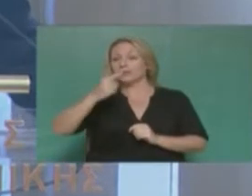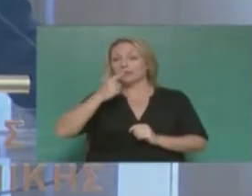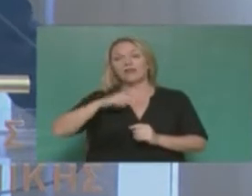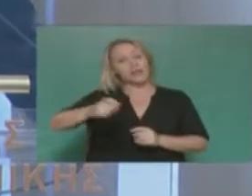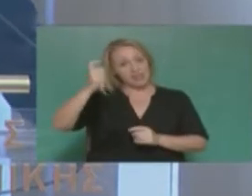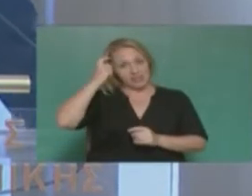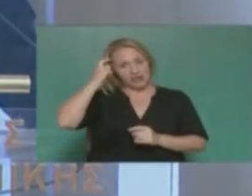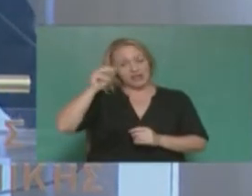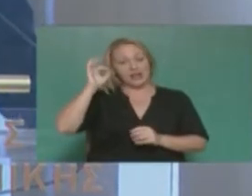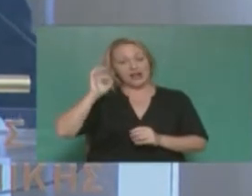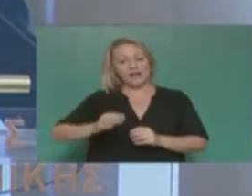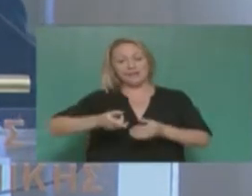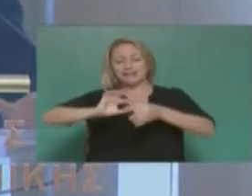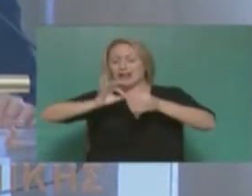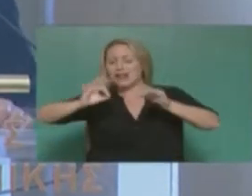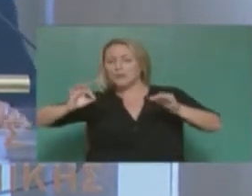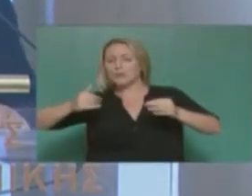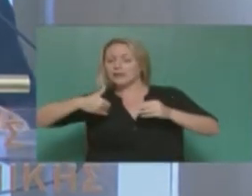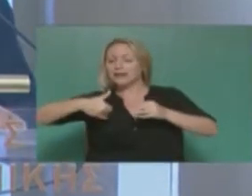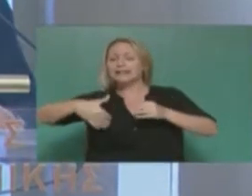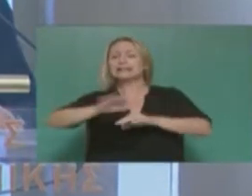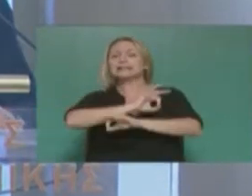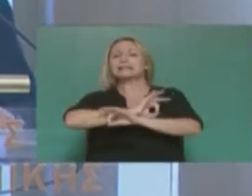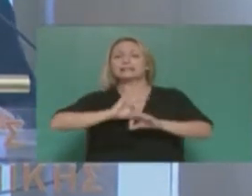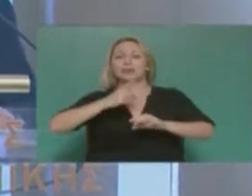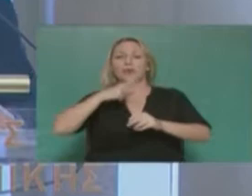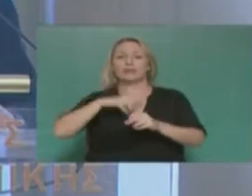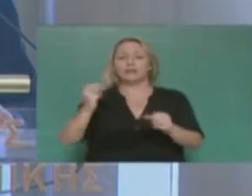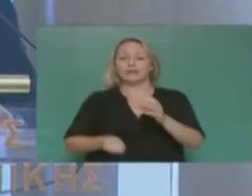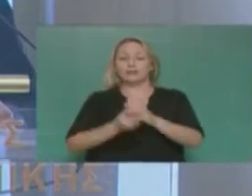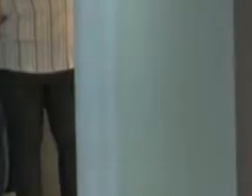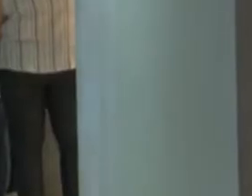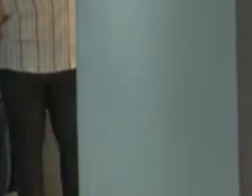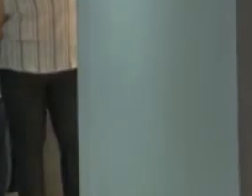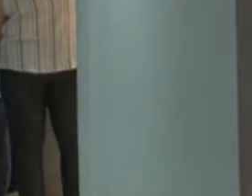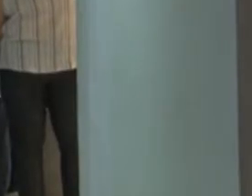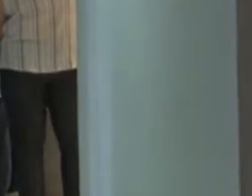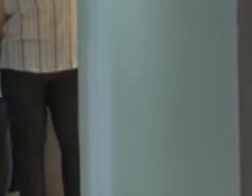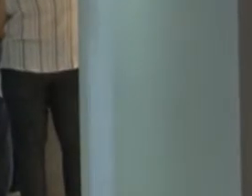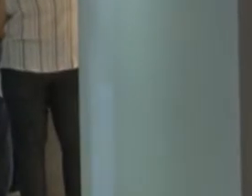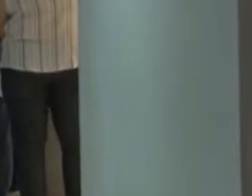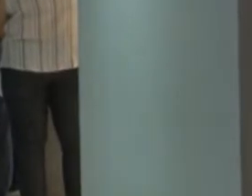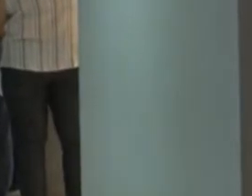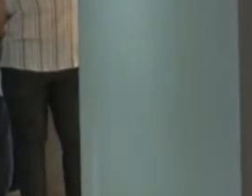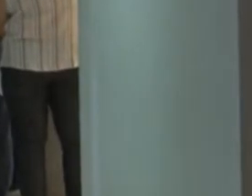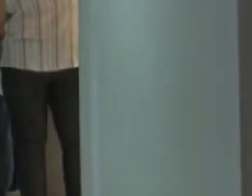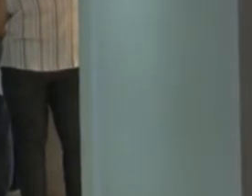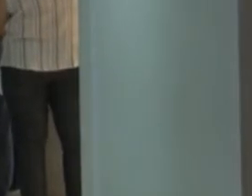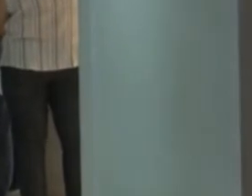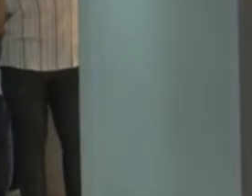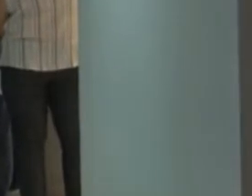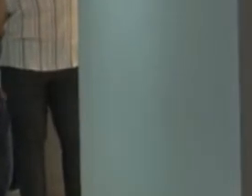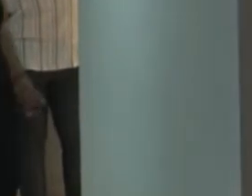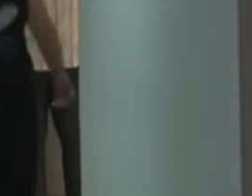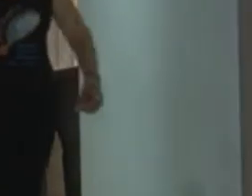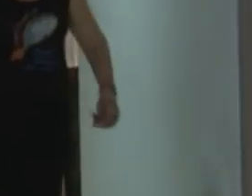διαπιστώστε με πώς η σχολαστικότητα θα έχει εργαστεί πάνω σε αυτόν τον τομέα η Νέα Δημοτική Αρχή. Με βάση τα αποτελέσματα χρήσης και τον ισολογισμό,